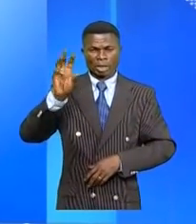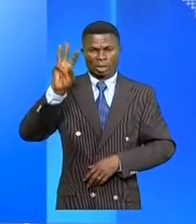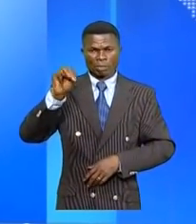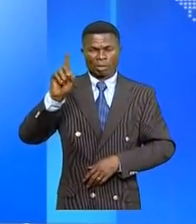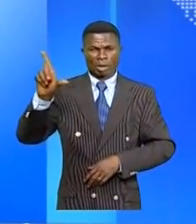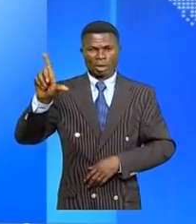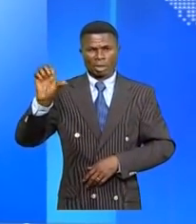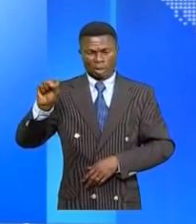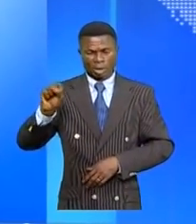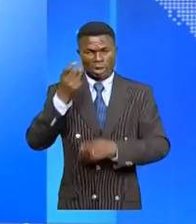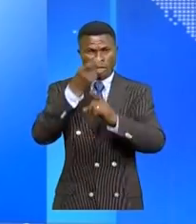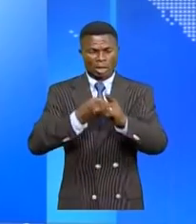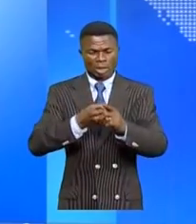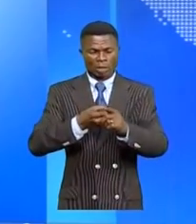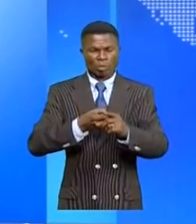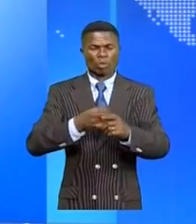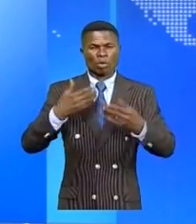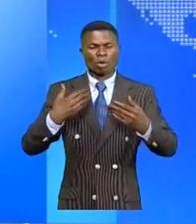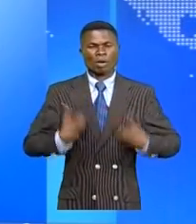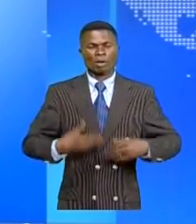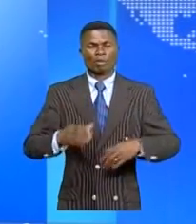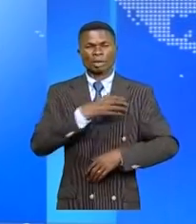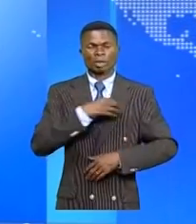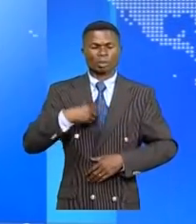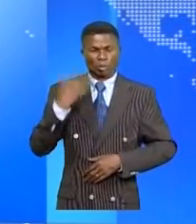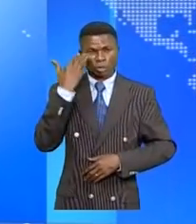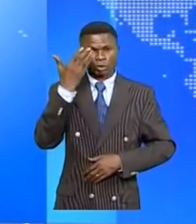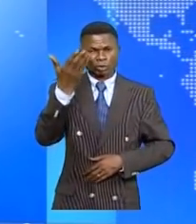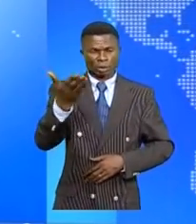l'occasion du mois dédié à la femme Edith Chala.